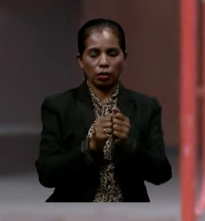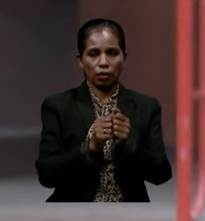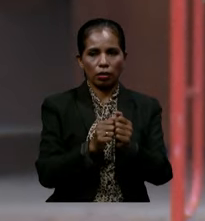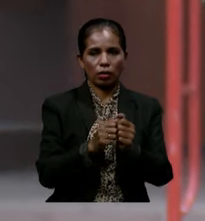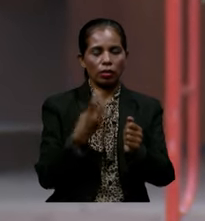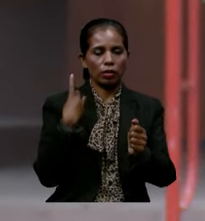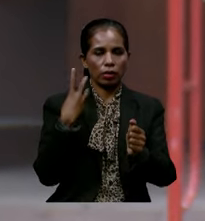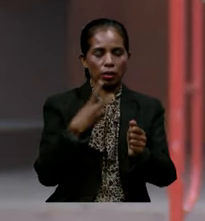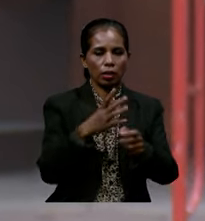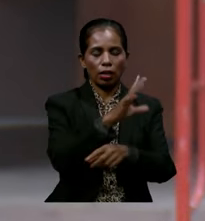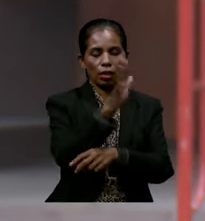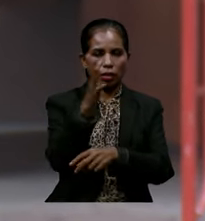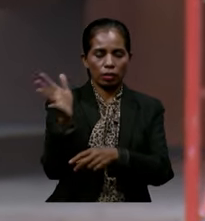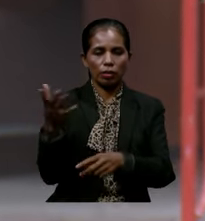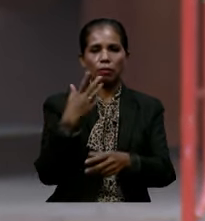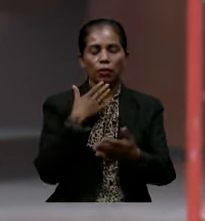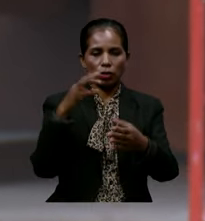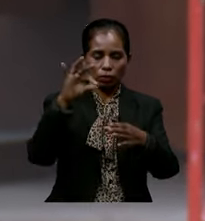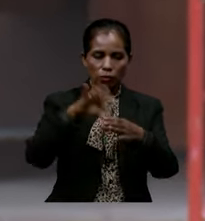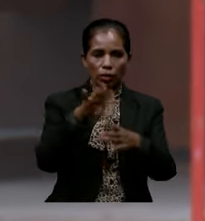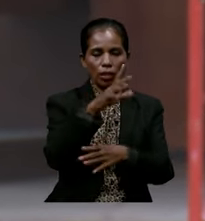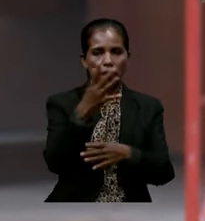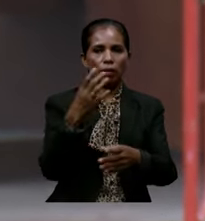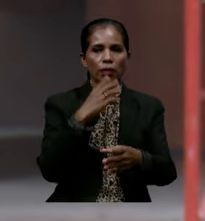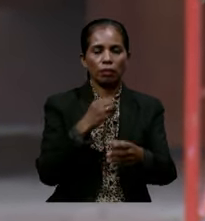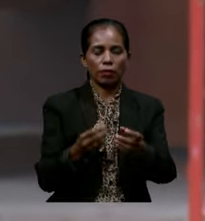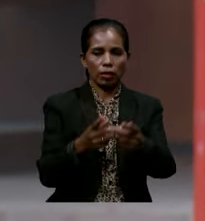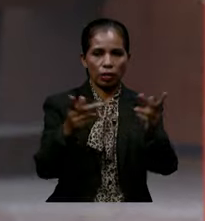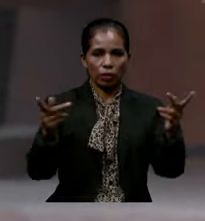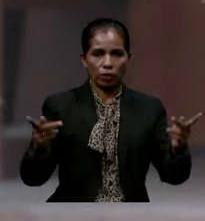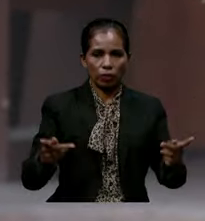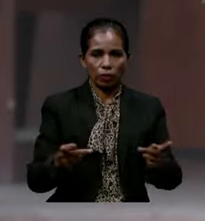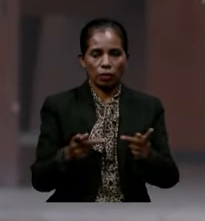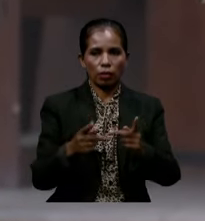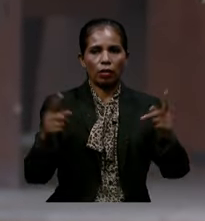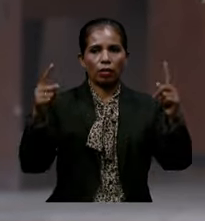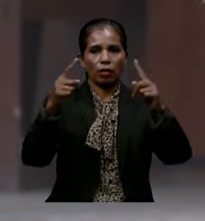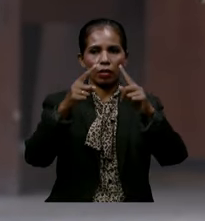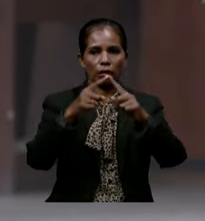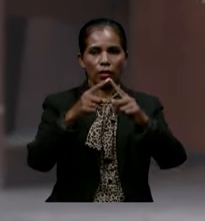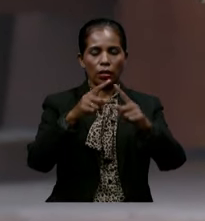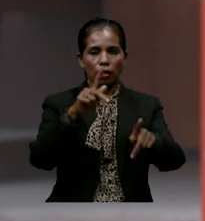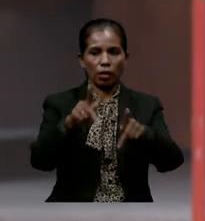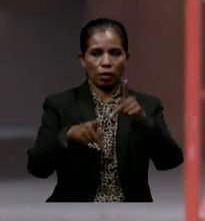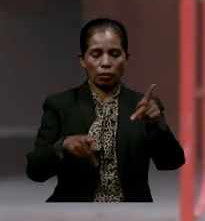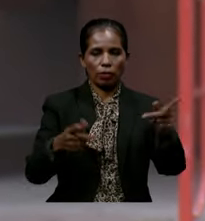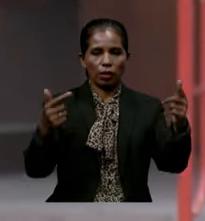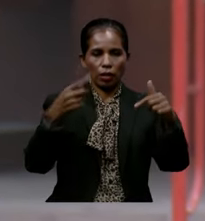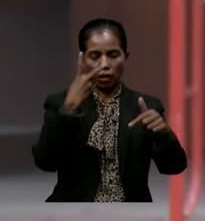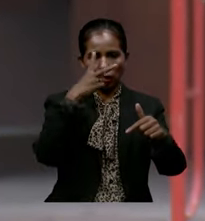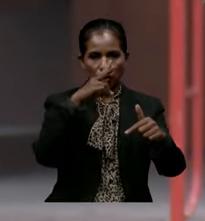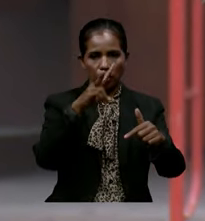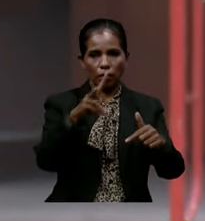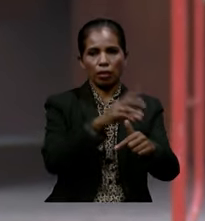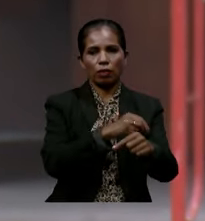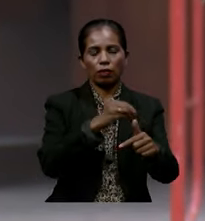Tania Jardim, buat furak nehoti tebele kuda buat oyoi hene bele saifati ba ema bele liu hene hodi hare